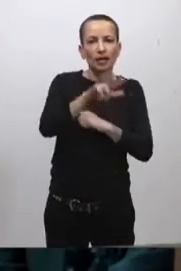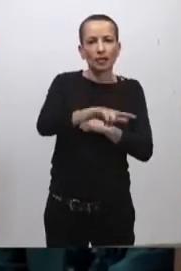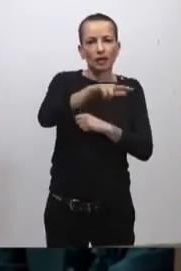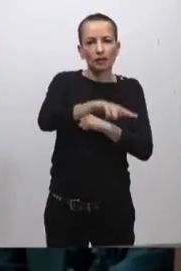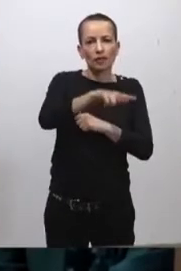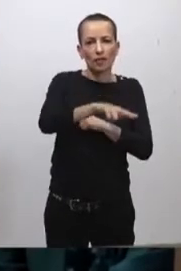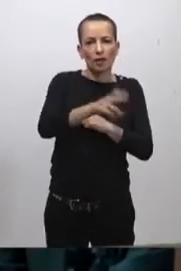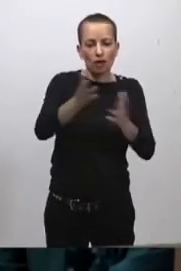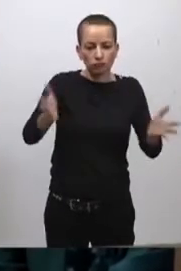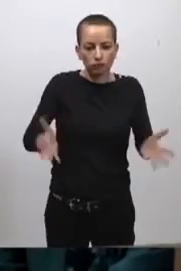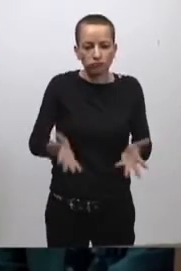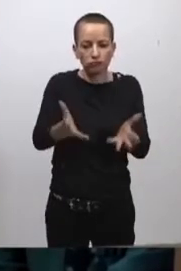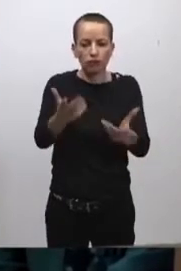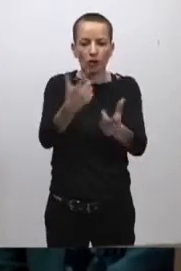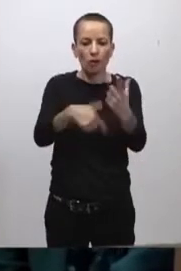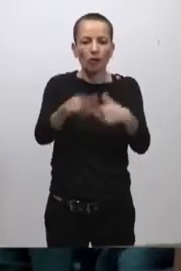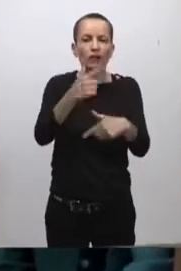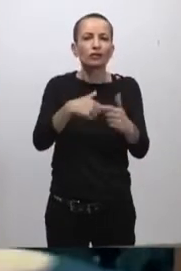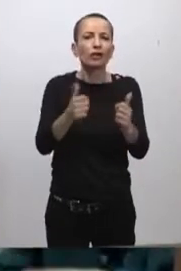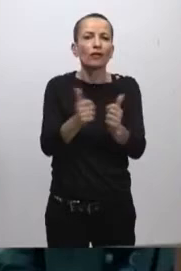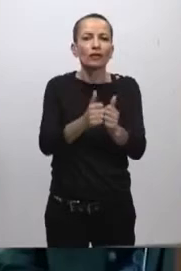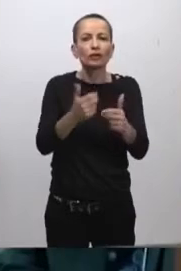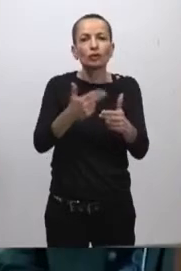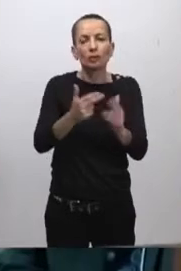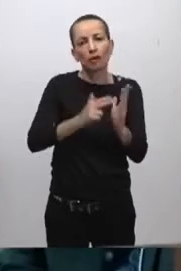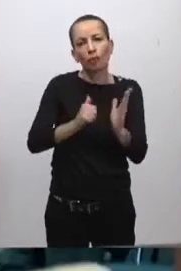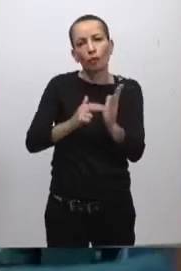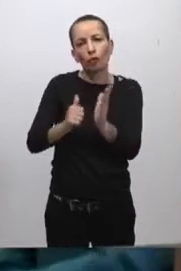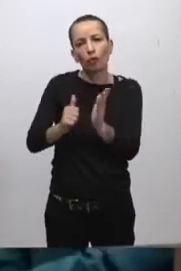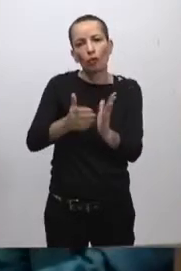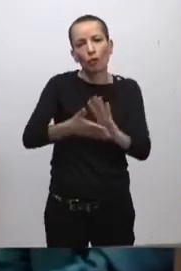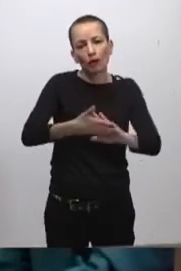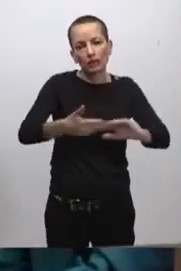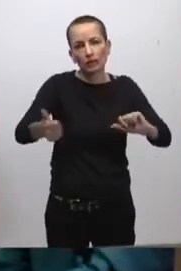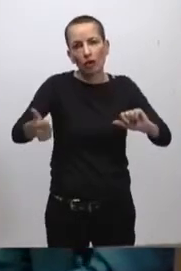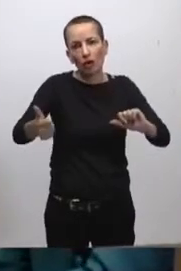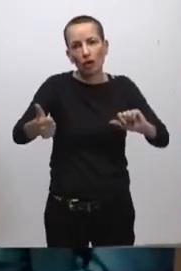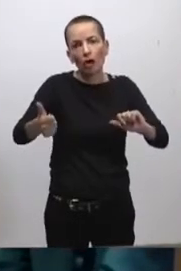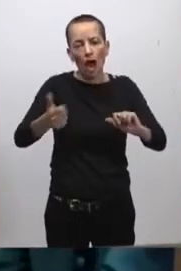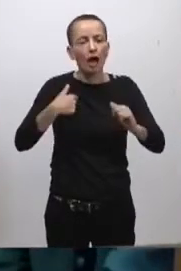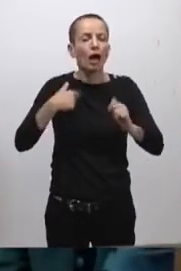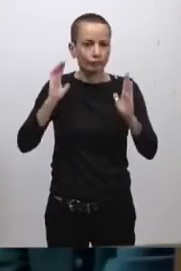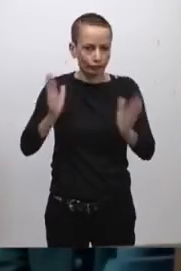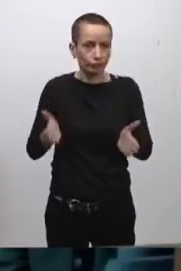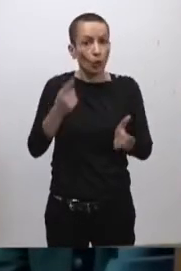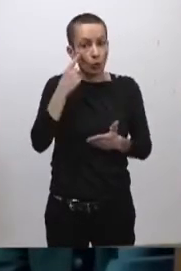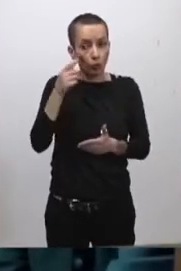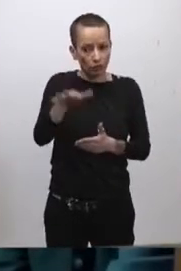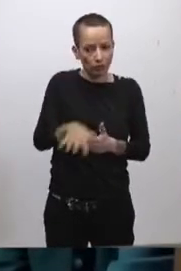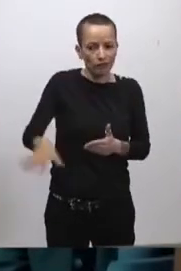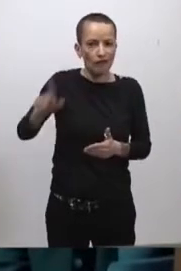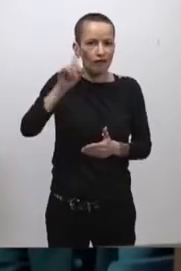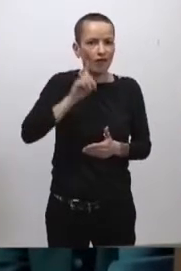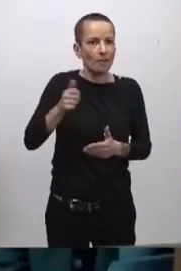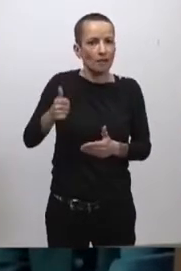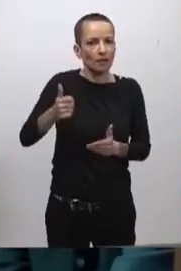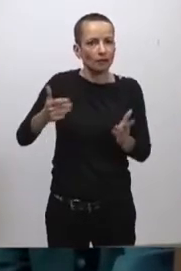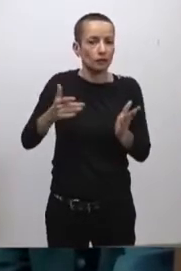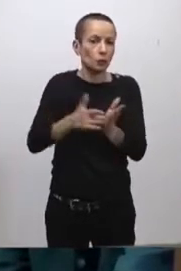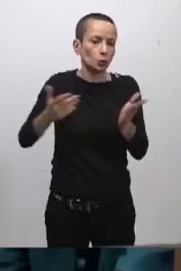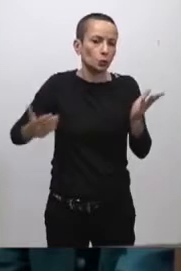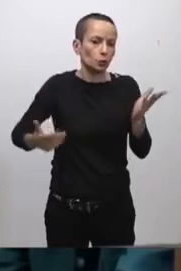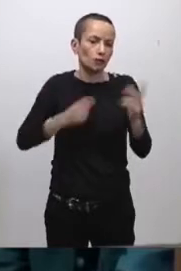en location via des baux glissants auprès de femmes qui ont effectivement été victimes de